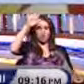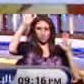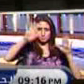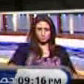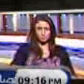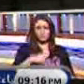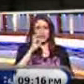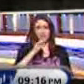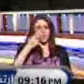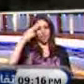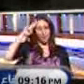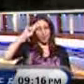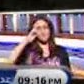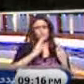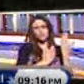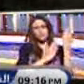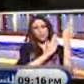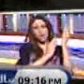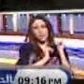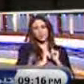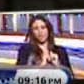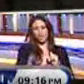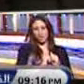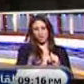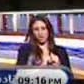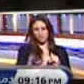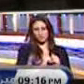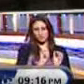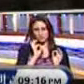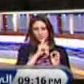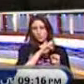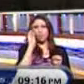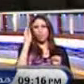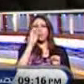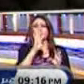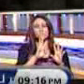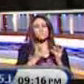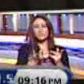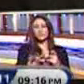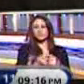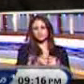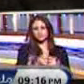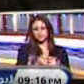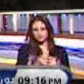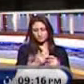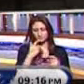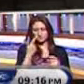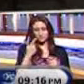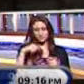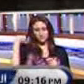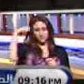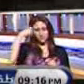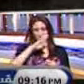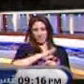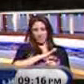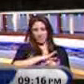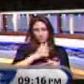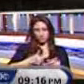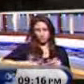نجلاء سيادتك بتخاطبي مين؟ انا عايزك توجهي رسالتك للجهه المطلوبه، هل تخاطبي سياده الفريق اول عبد الفتاح السيسي وزير